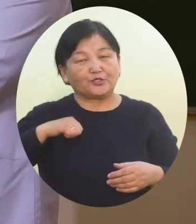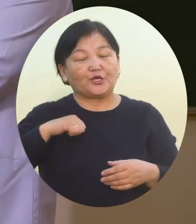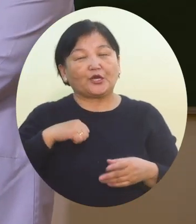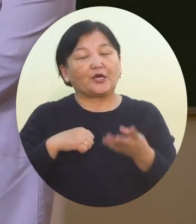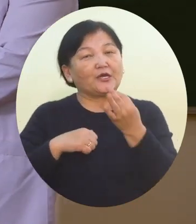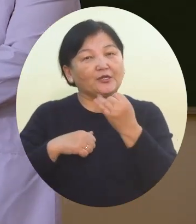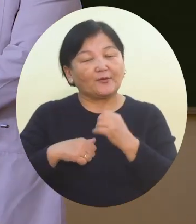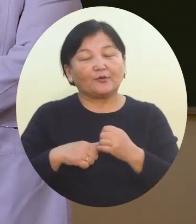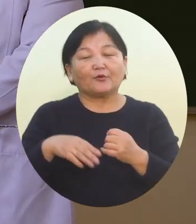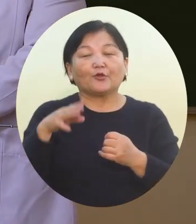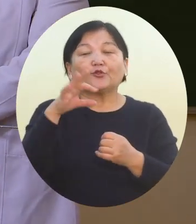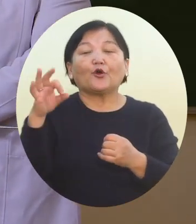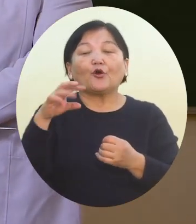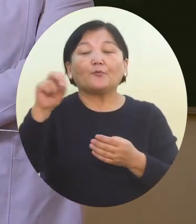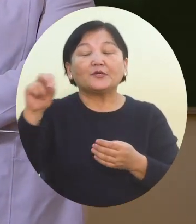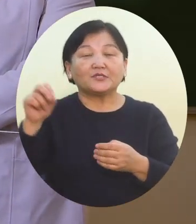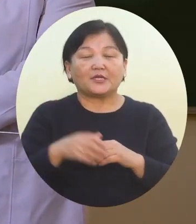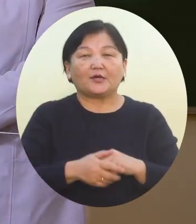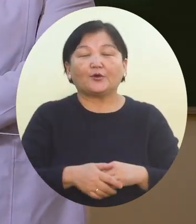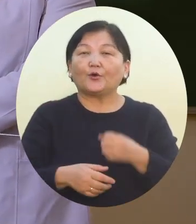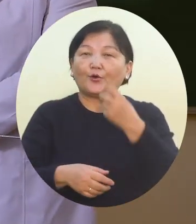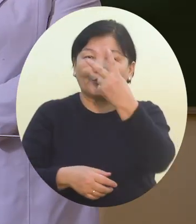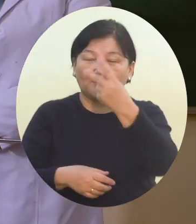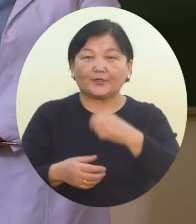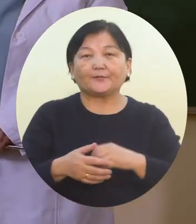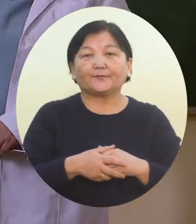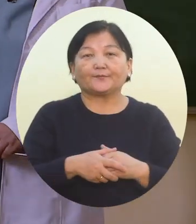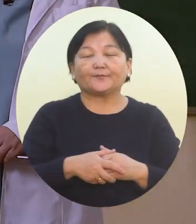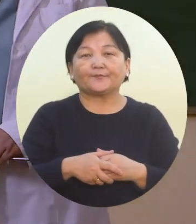За одоо хоёр дахь удаа хэмжиж үзье.